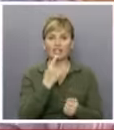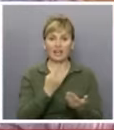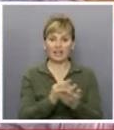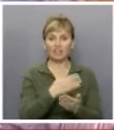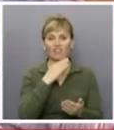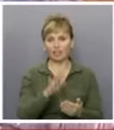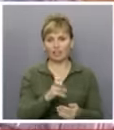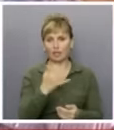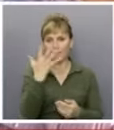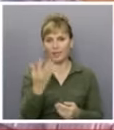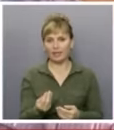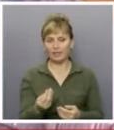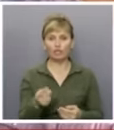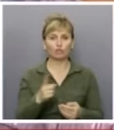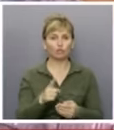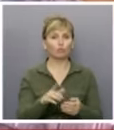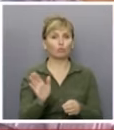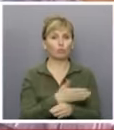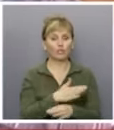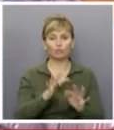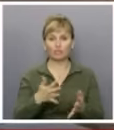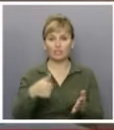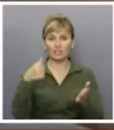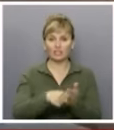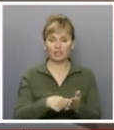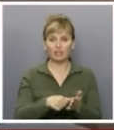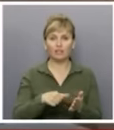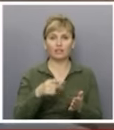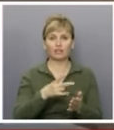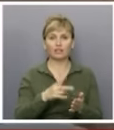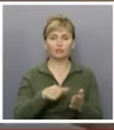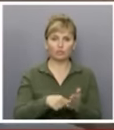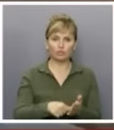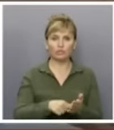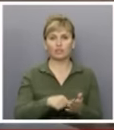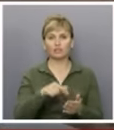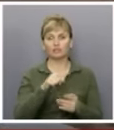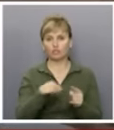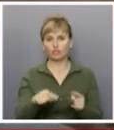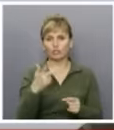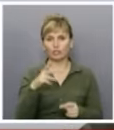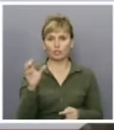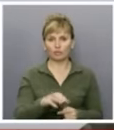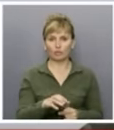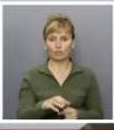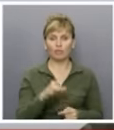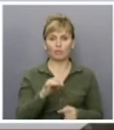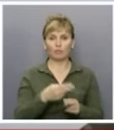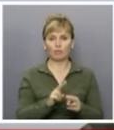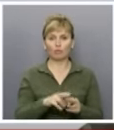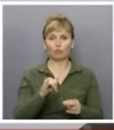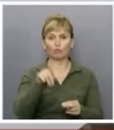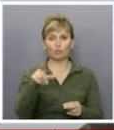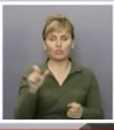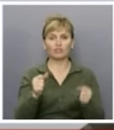специалистов, хватает на 5 дней. Чтобы исключить случайное нажатие, палец на кнопке следует удерживать в течение 3 секунд. При этом у